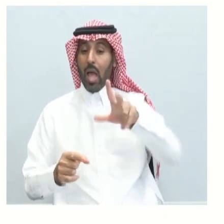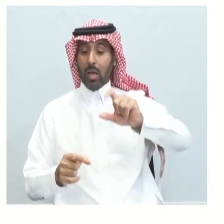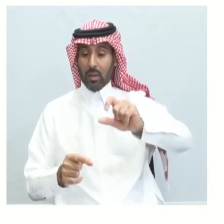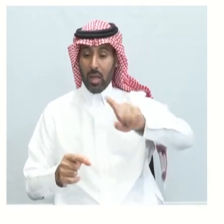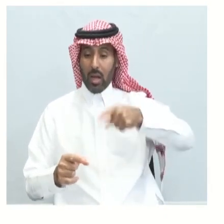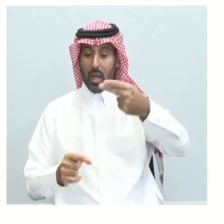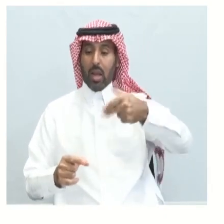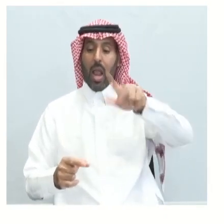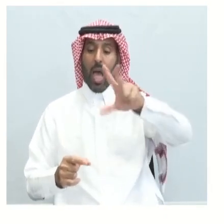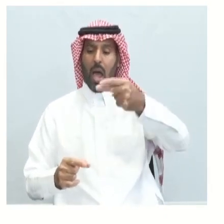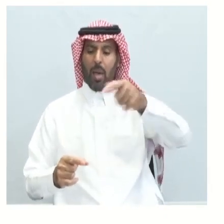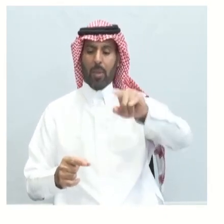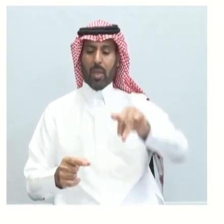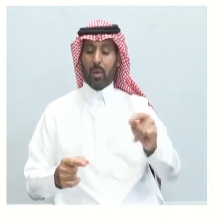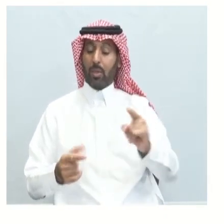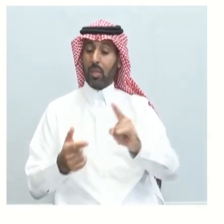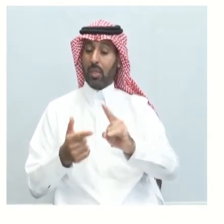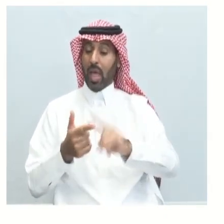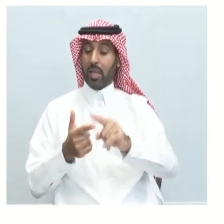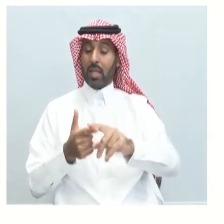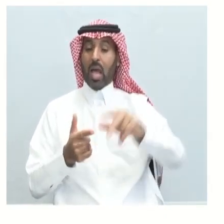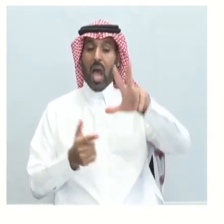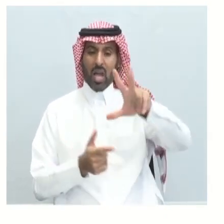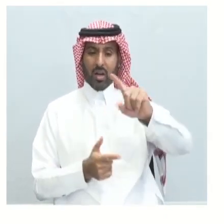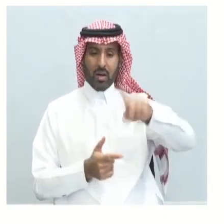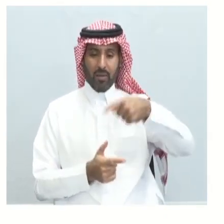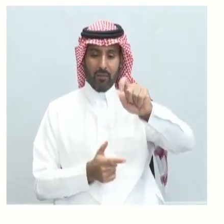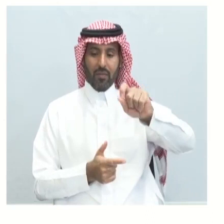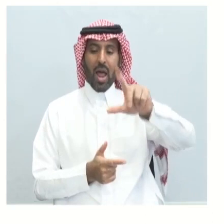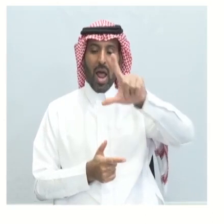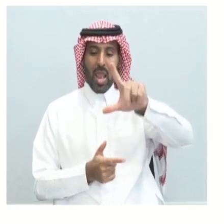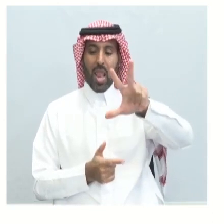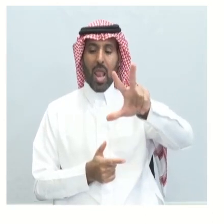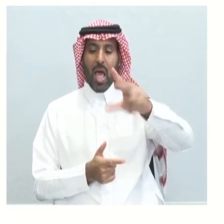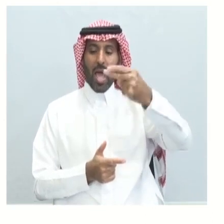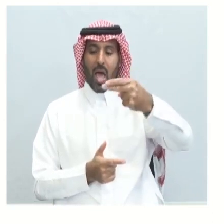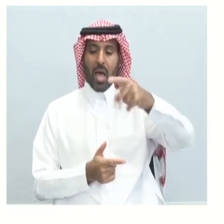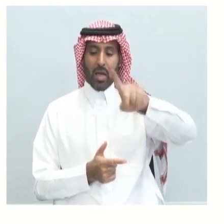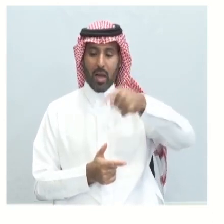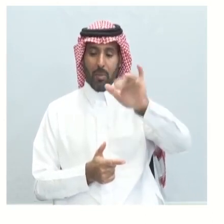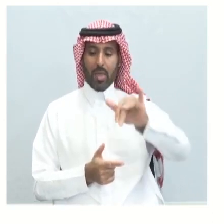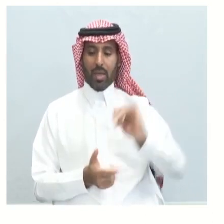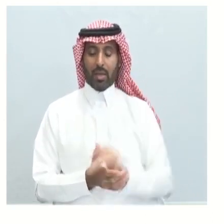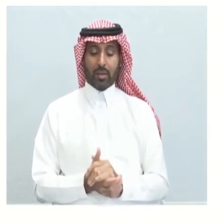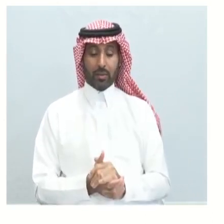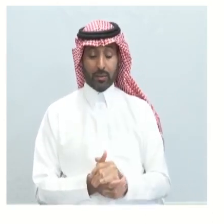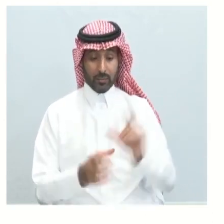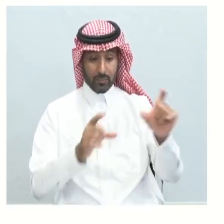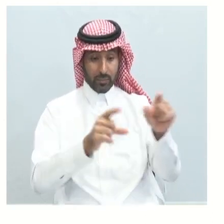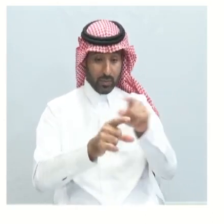والرف العربي من خلال الشكل امامنا نستعين بشكل اخر يوضح لنا